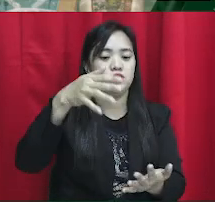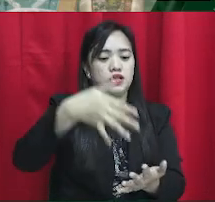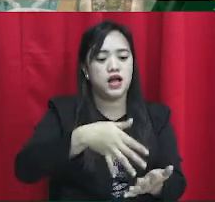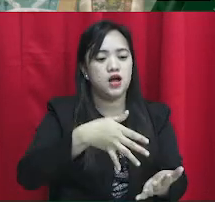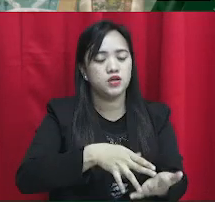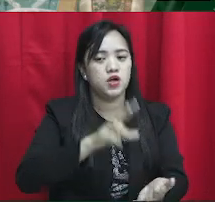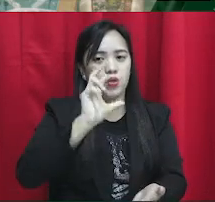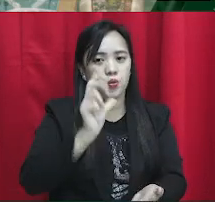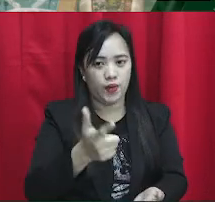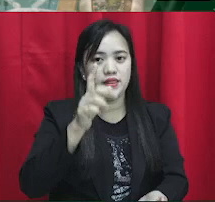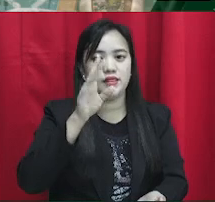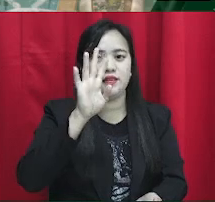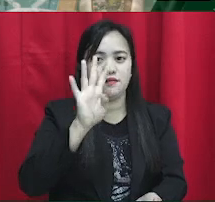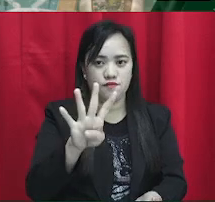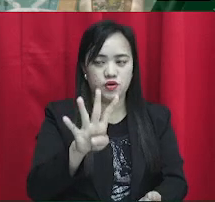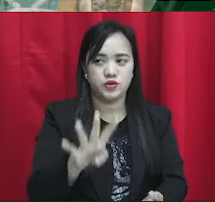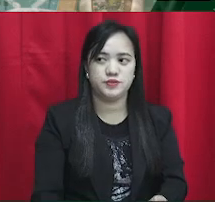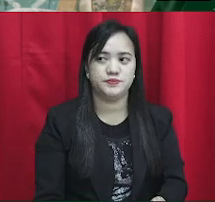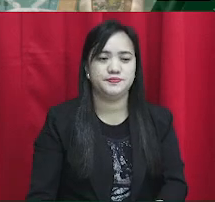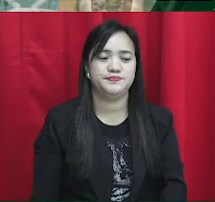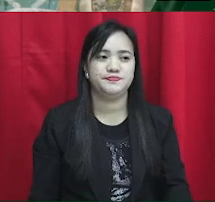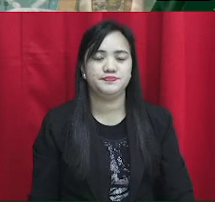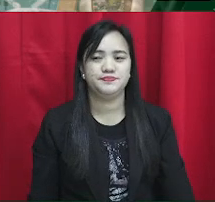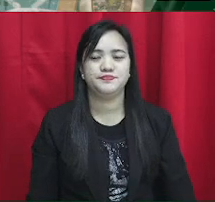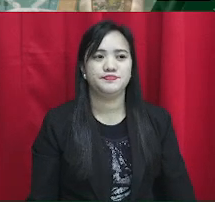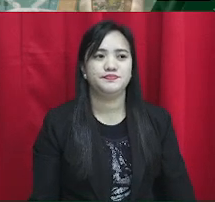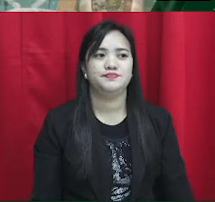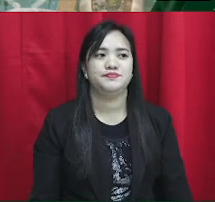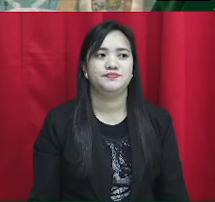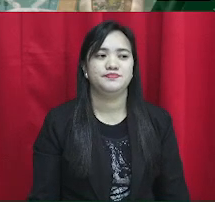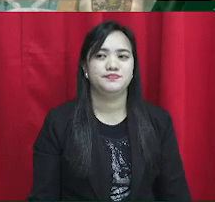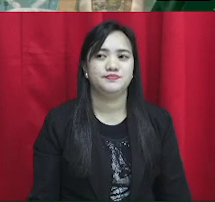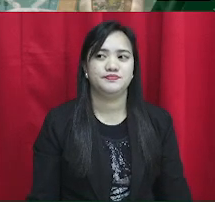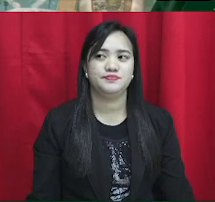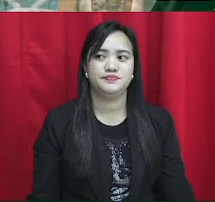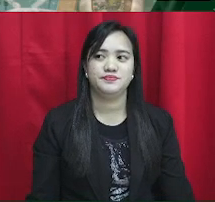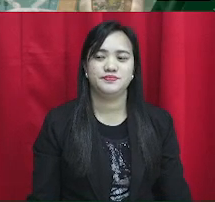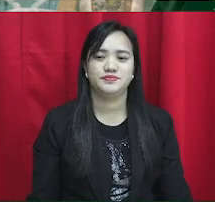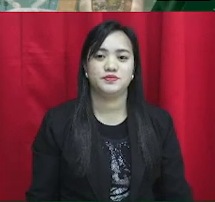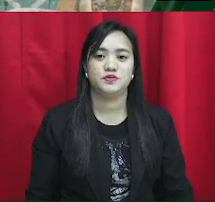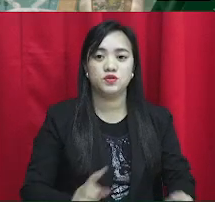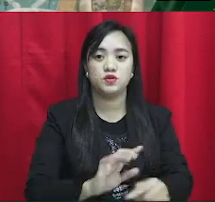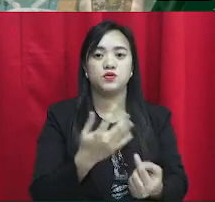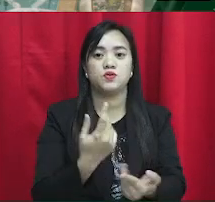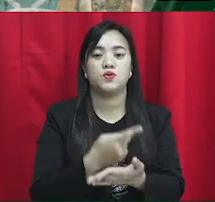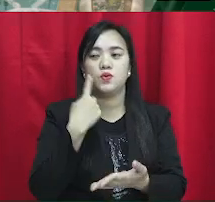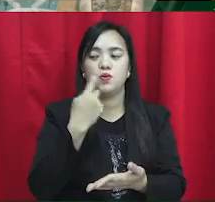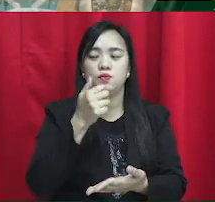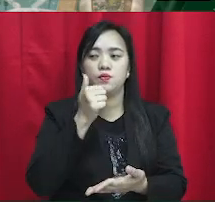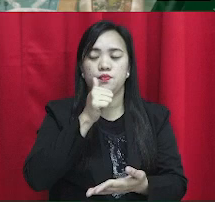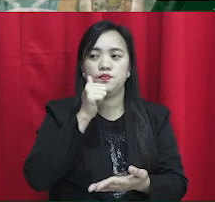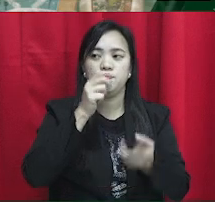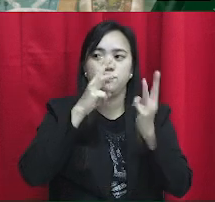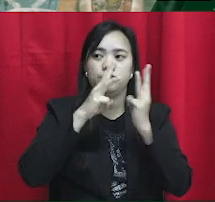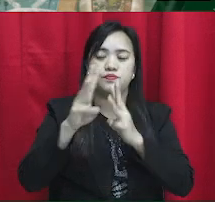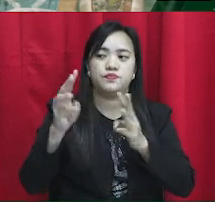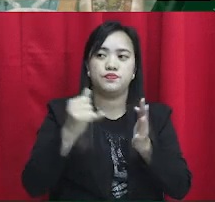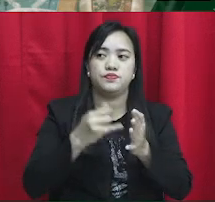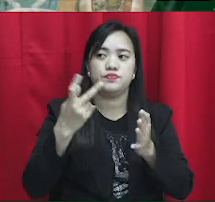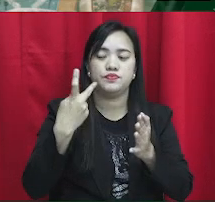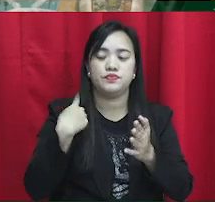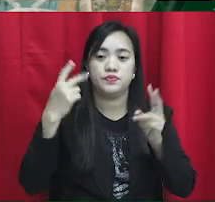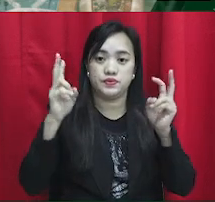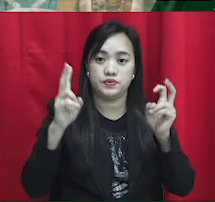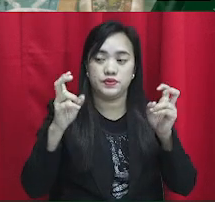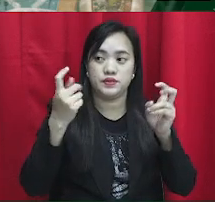being with us for the whole year ng 2023. Sa mga suking taga-subaybay, abangan nyo po ang 2024 ng mga episodes